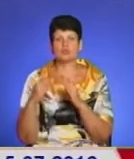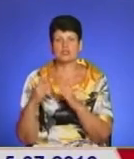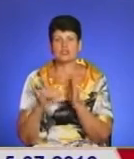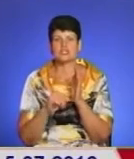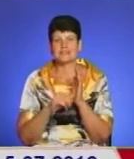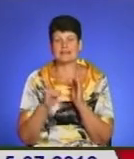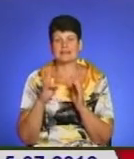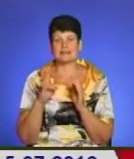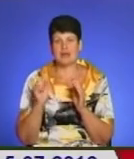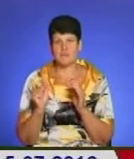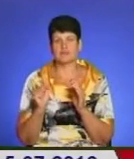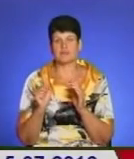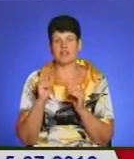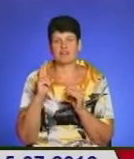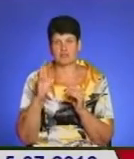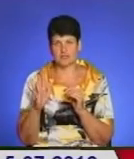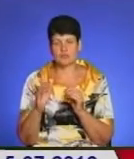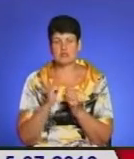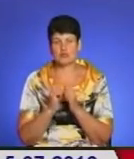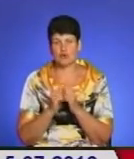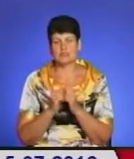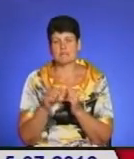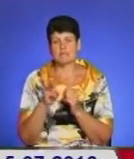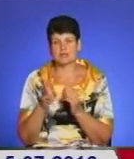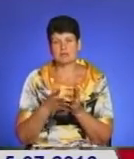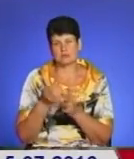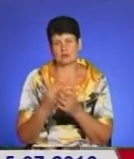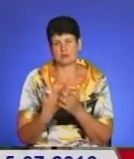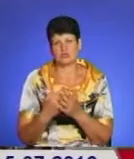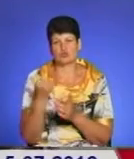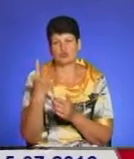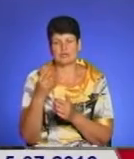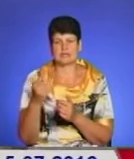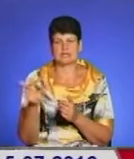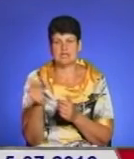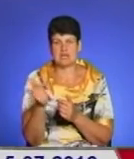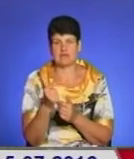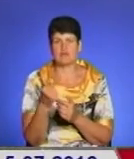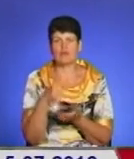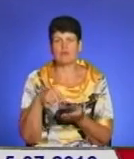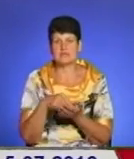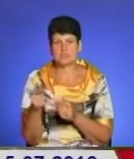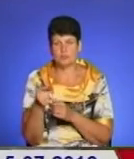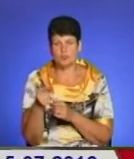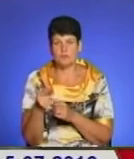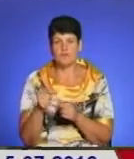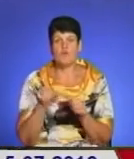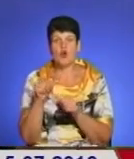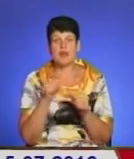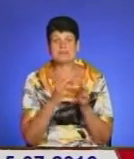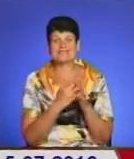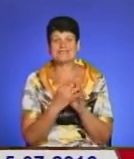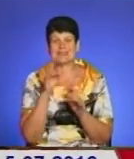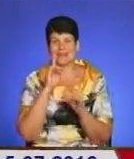зайвий квадратний метр нерухомості платитимуть приблизно 14 гривень. В деяких сільрадах районів області податок встановили на